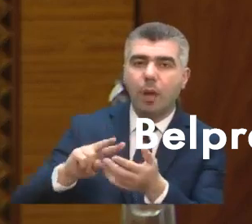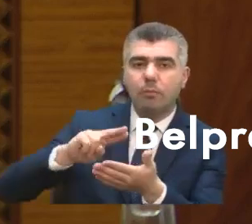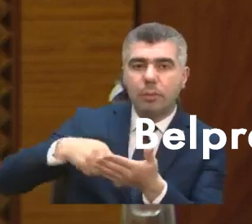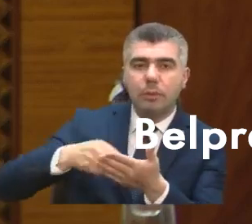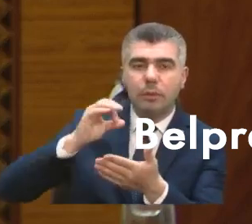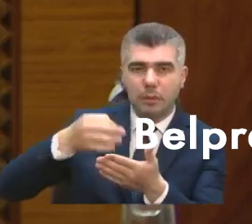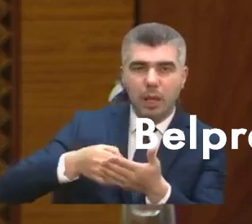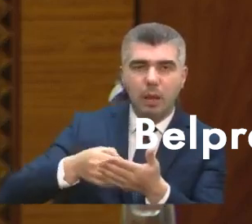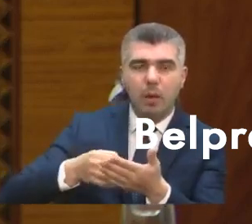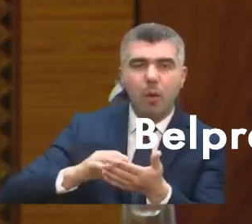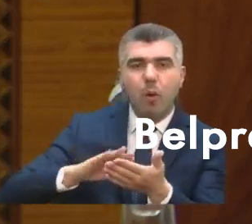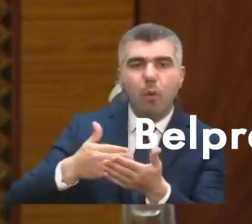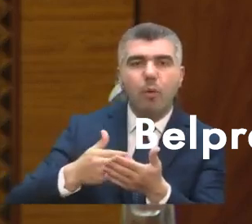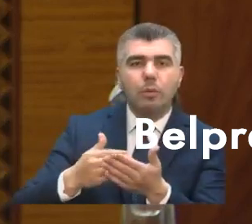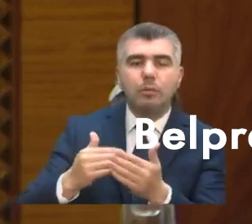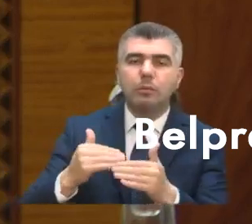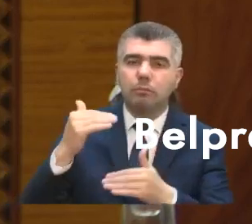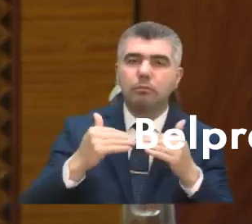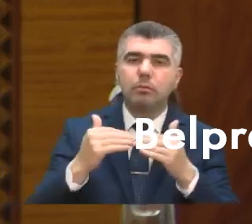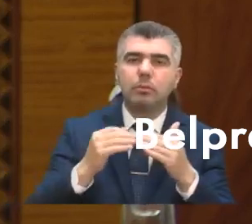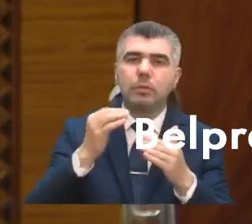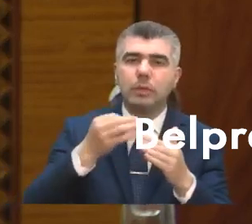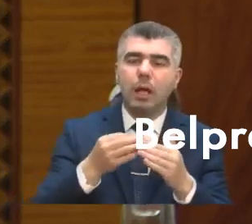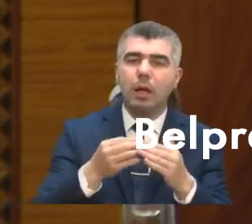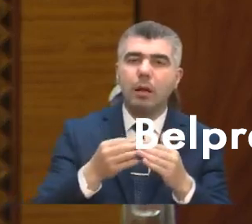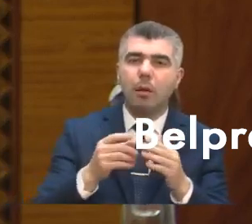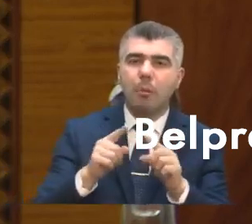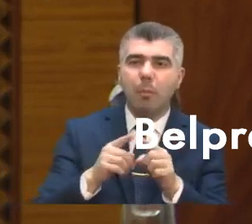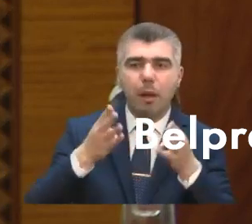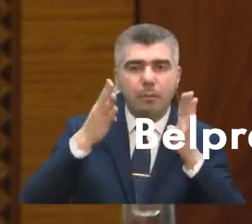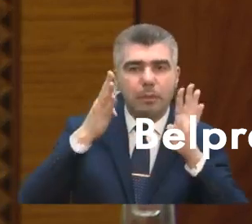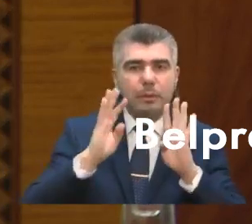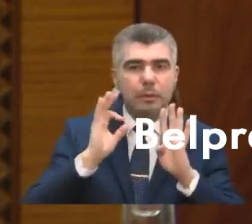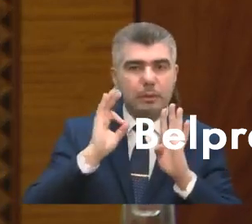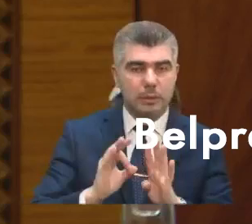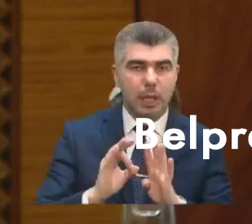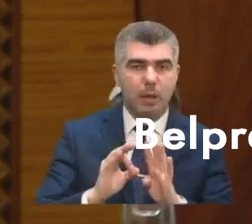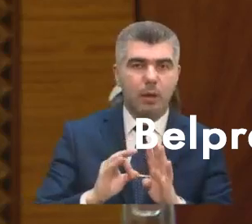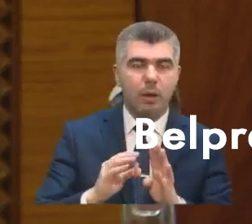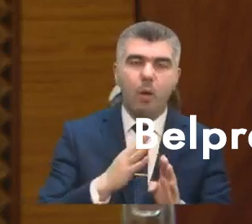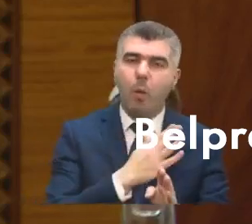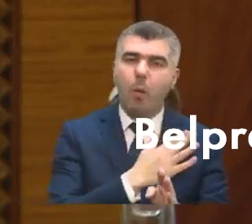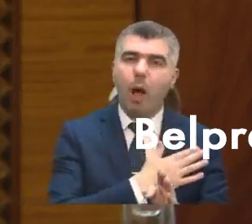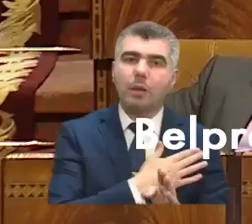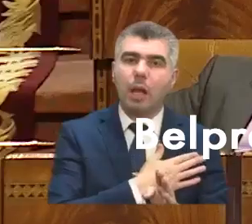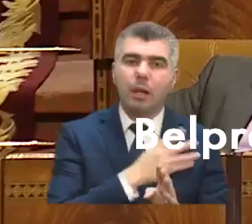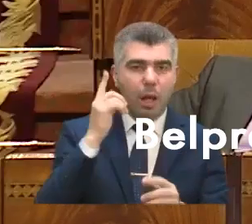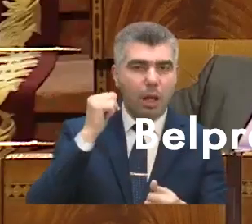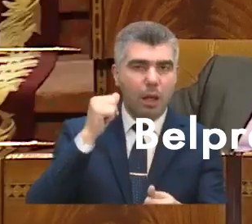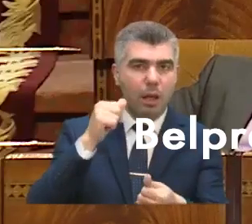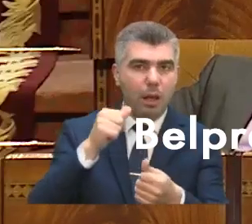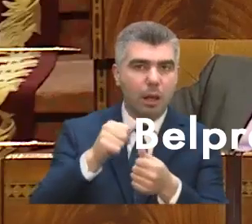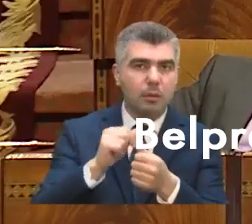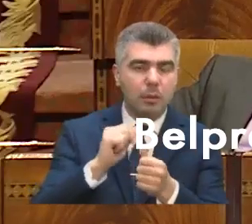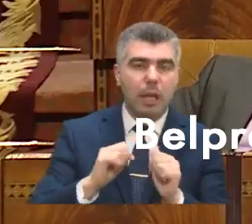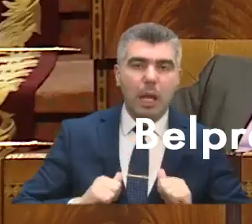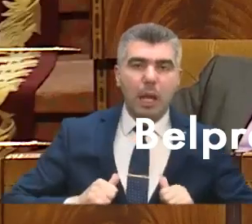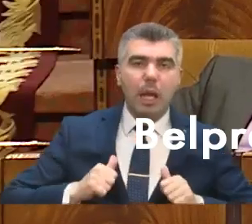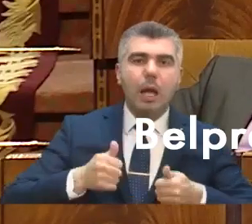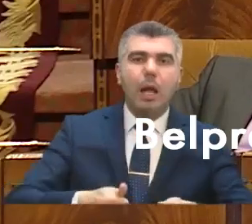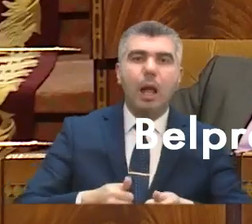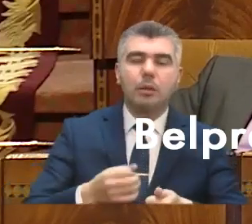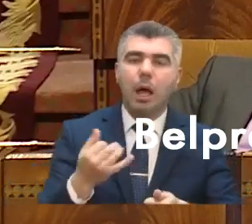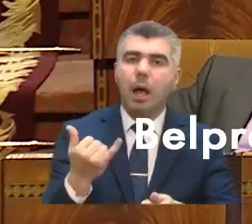يحمل منسوباً كبيراً من الحكمة ومفعماً بالوطنية الصادقة والإرادة